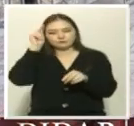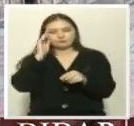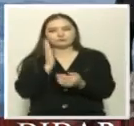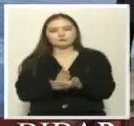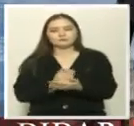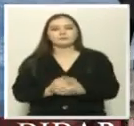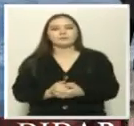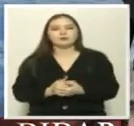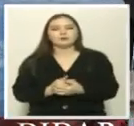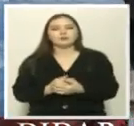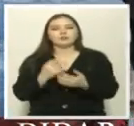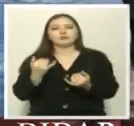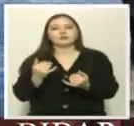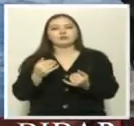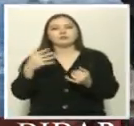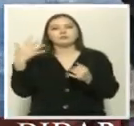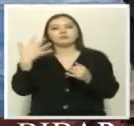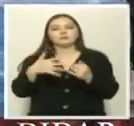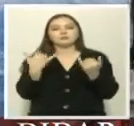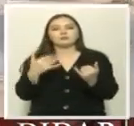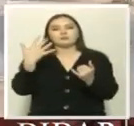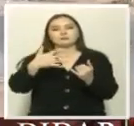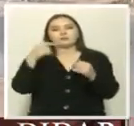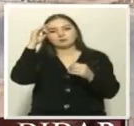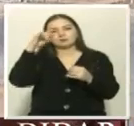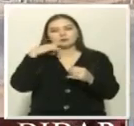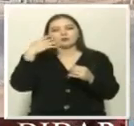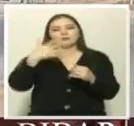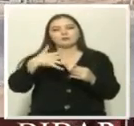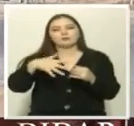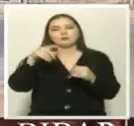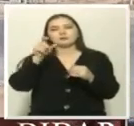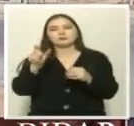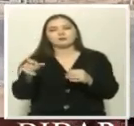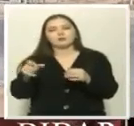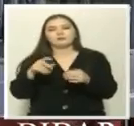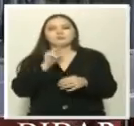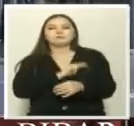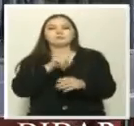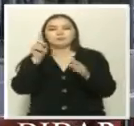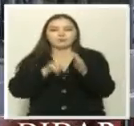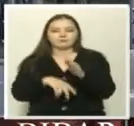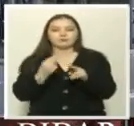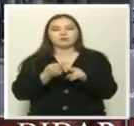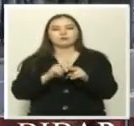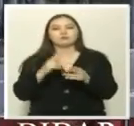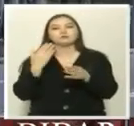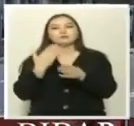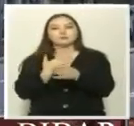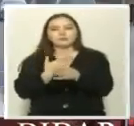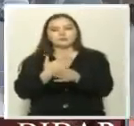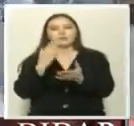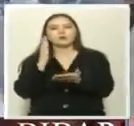тысяч человек является безработными порядка трех тысяч актаустов числится безработными в областном центре с целью ликвидации